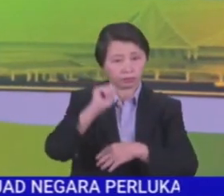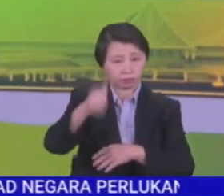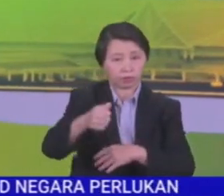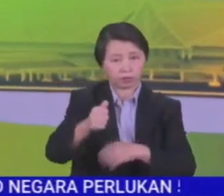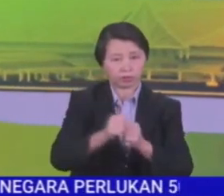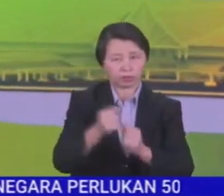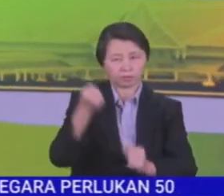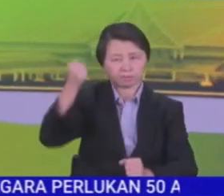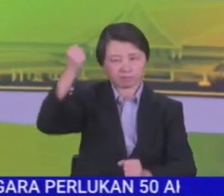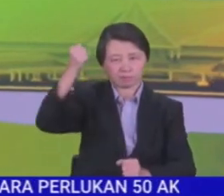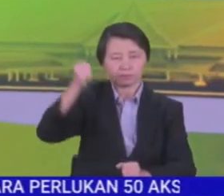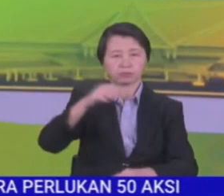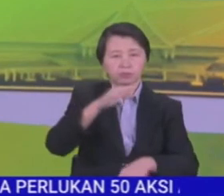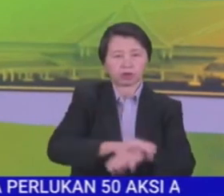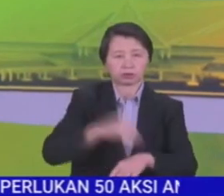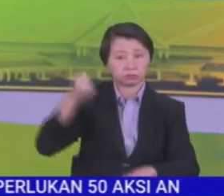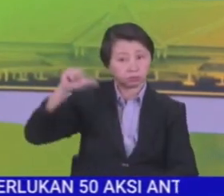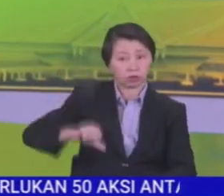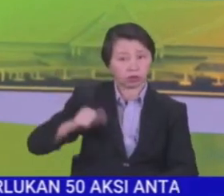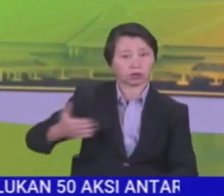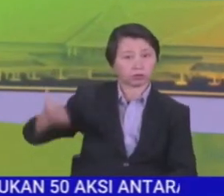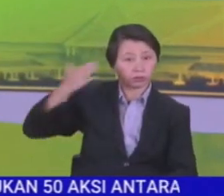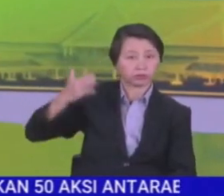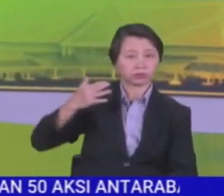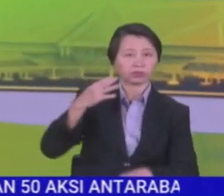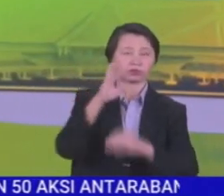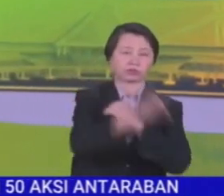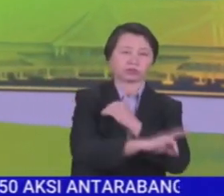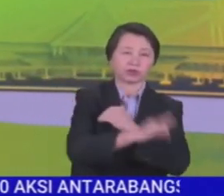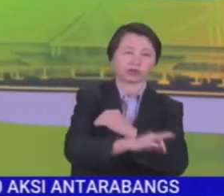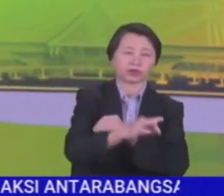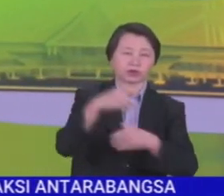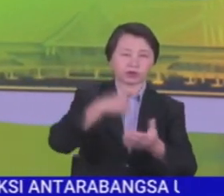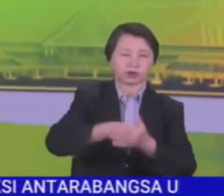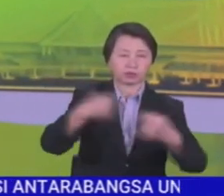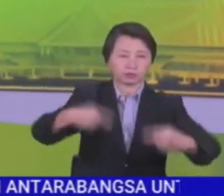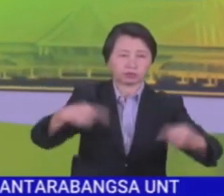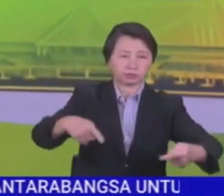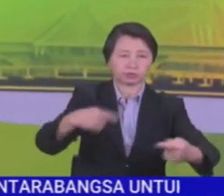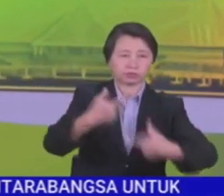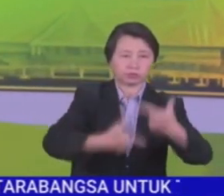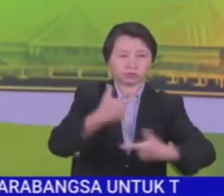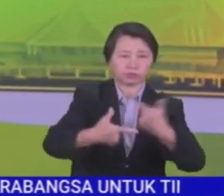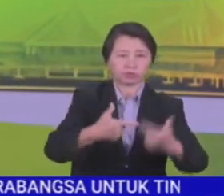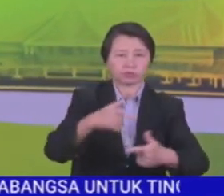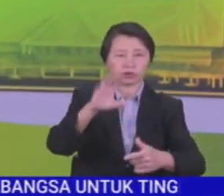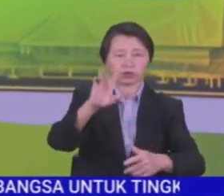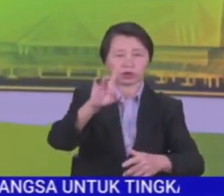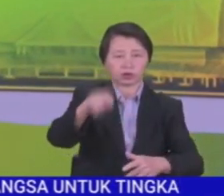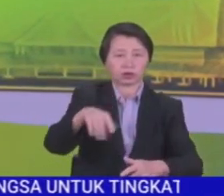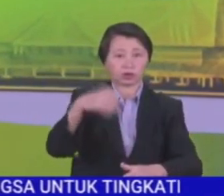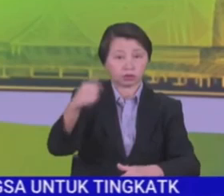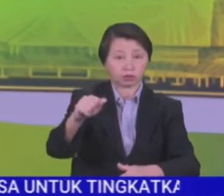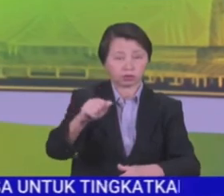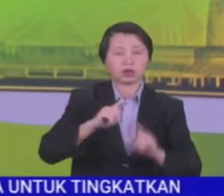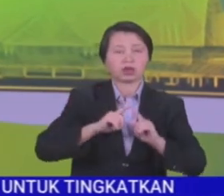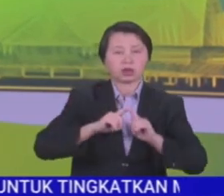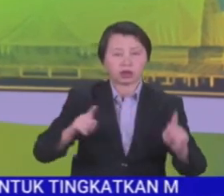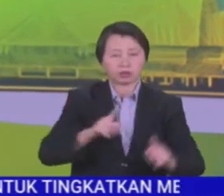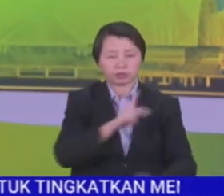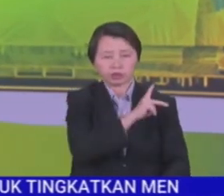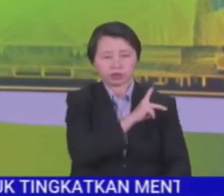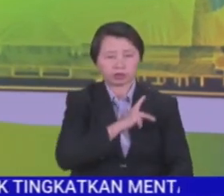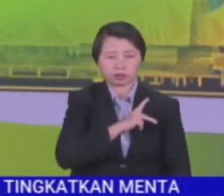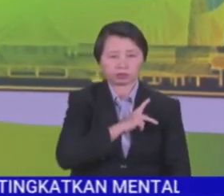balas dendam di atas kekalahan mereka kepada Negeri Sembilan FC dalam saingan Liga Super 8 Oktober lepas. Namun,